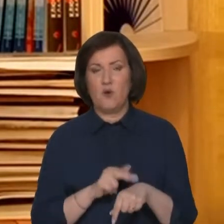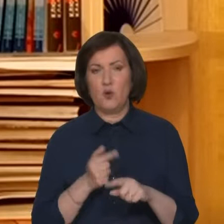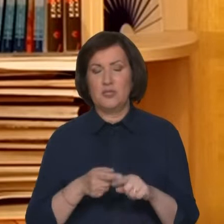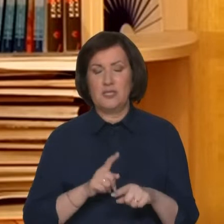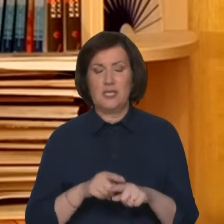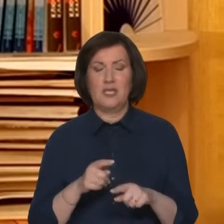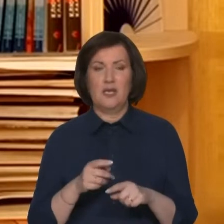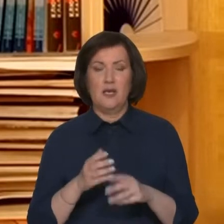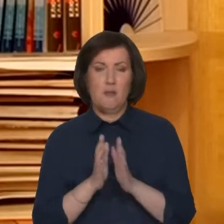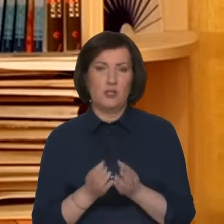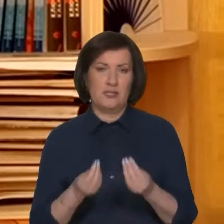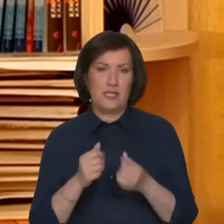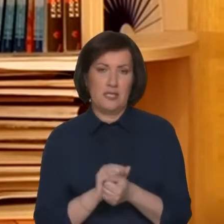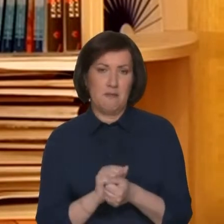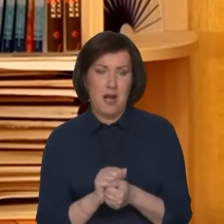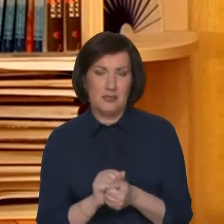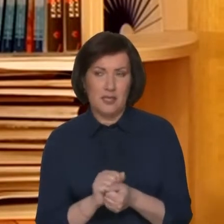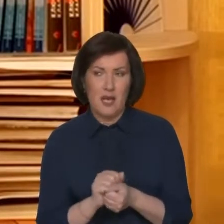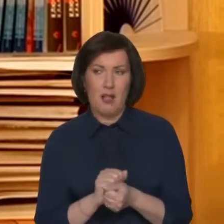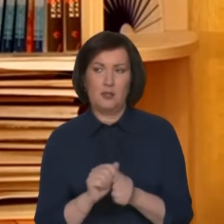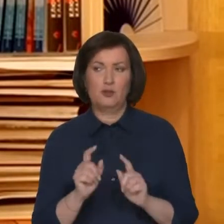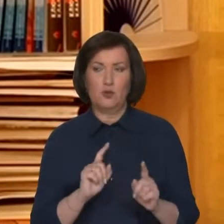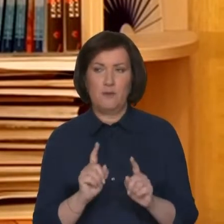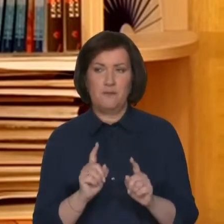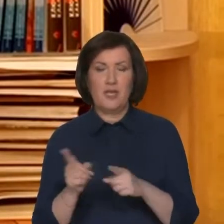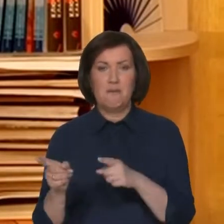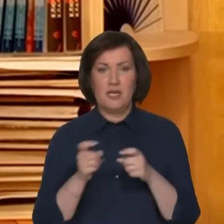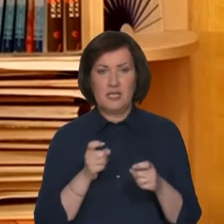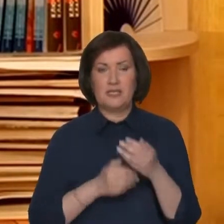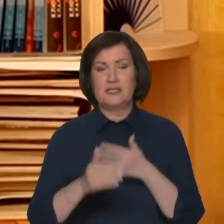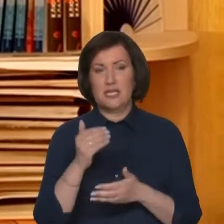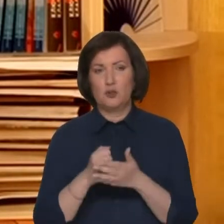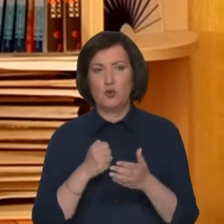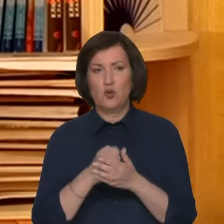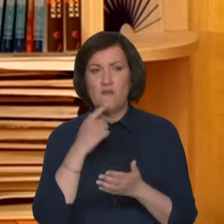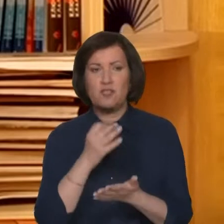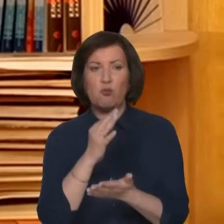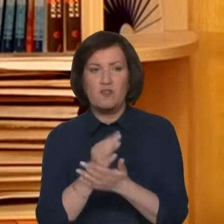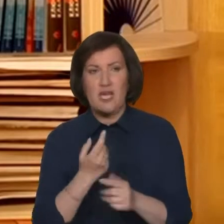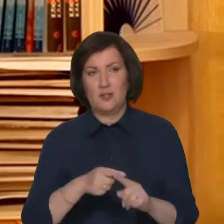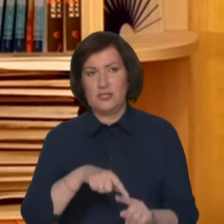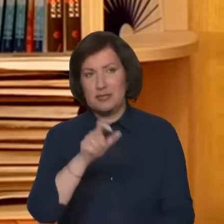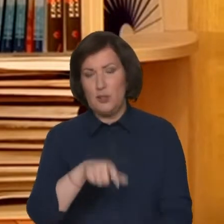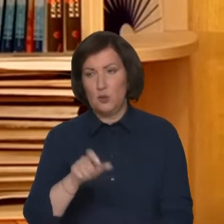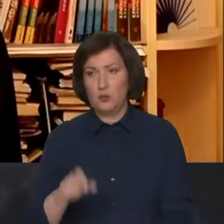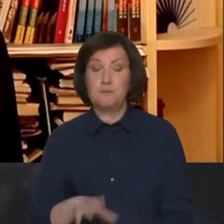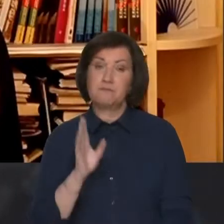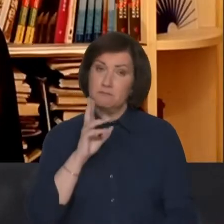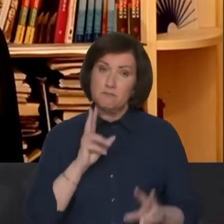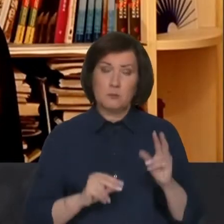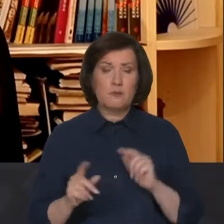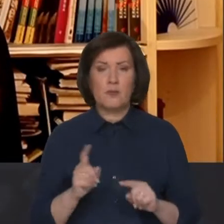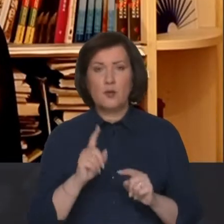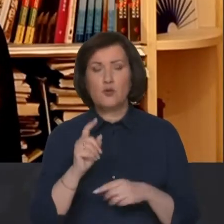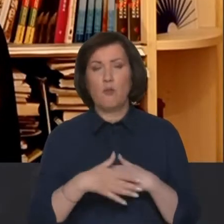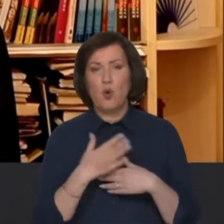які просили надати матеріали для того, щоб притягнути зрештою до відповідальності цих людей. Будемо сподіватися,